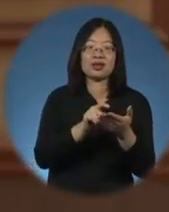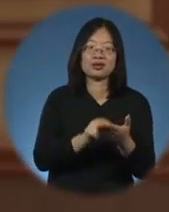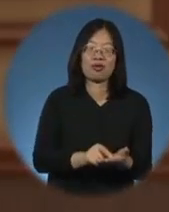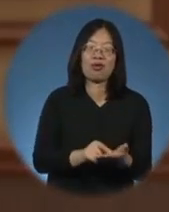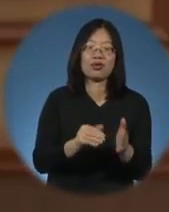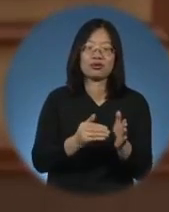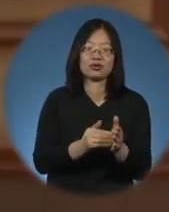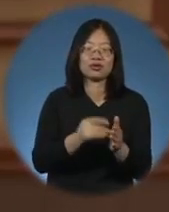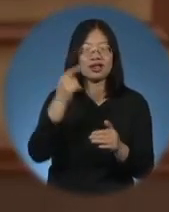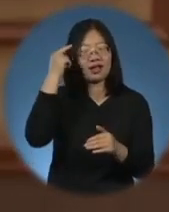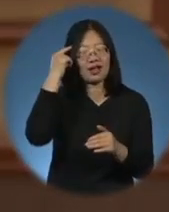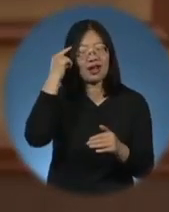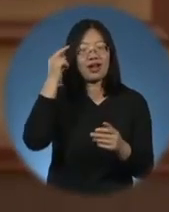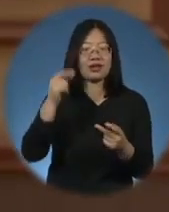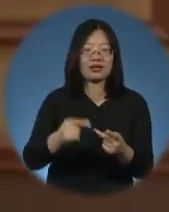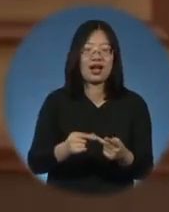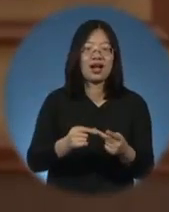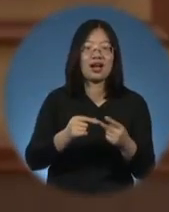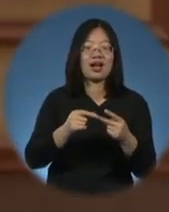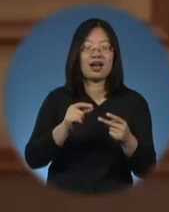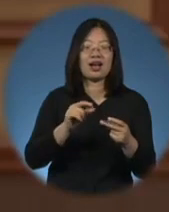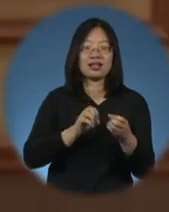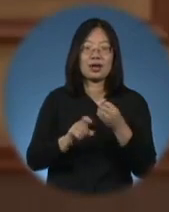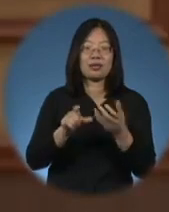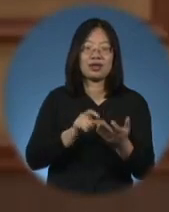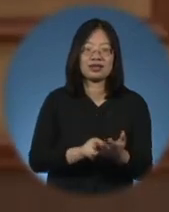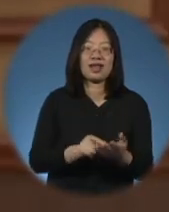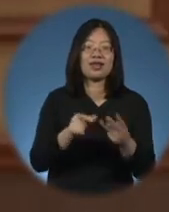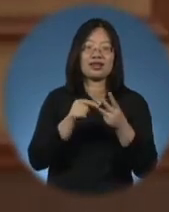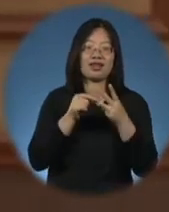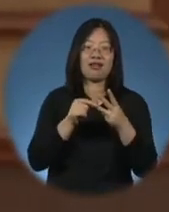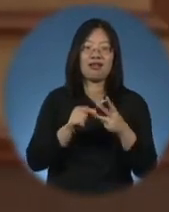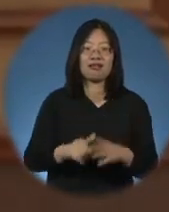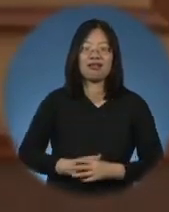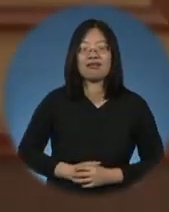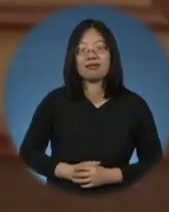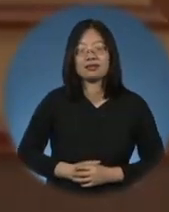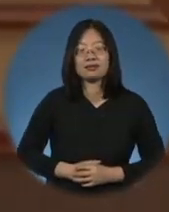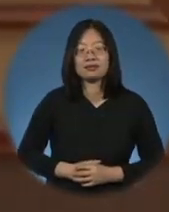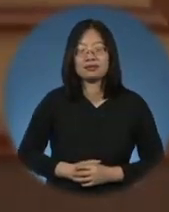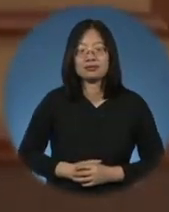종이에 적는다. 골똘히 생각한다. 답을 쓴다. 답을 쓴다.